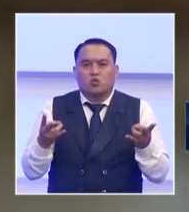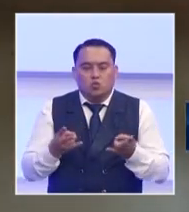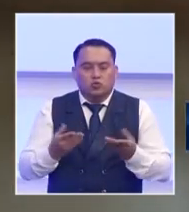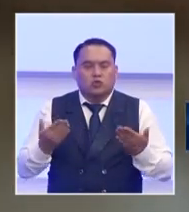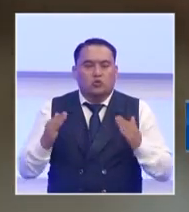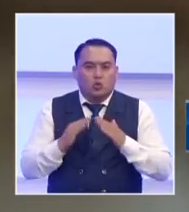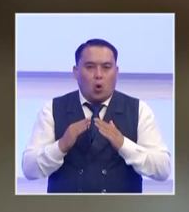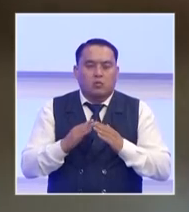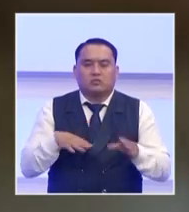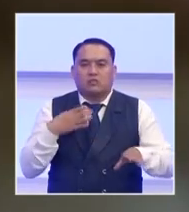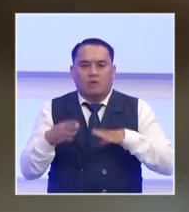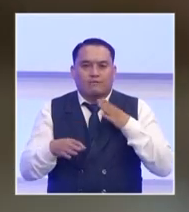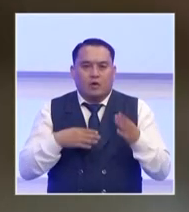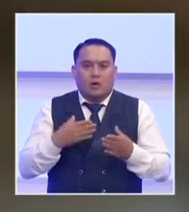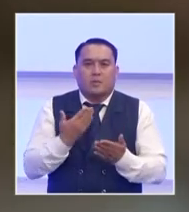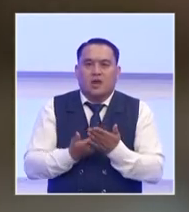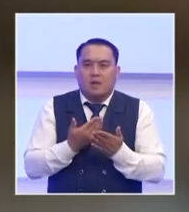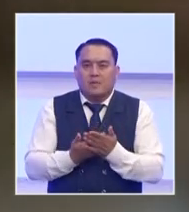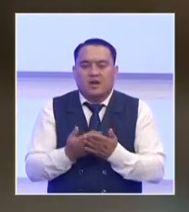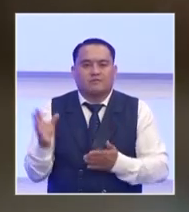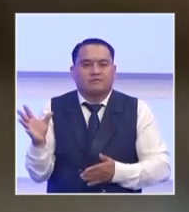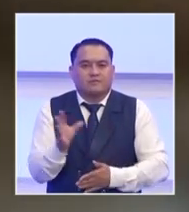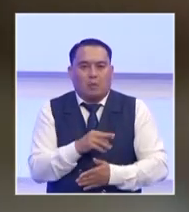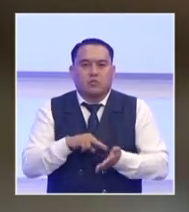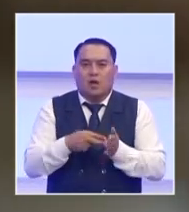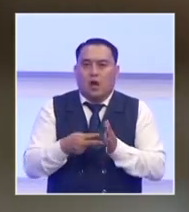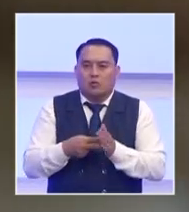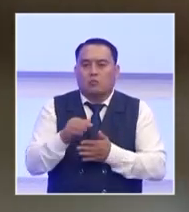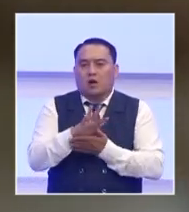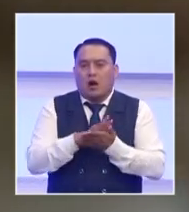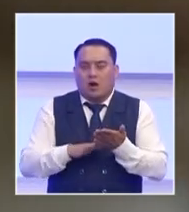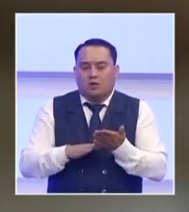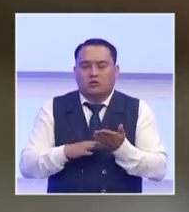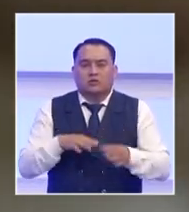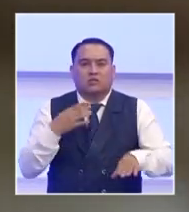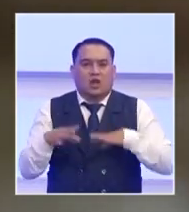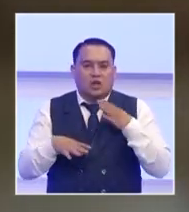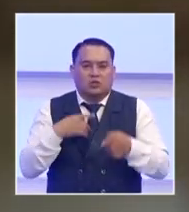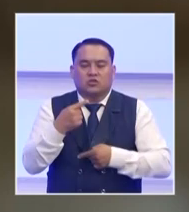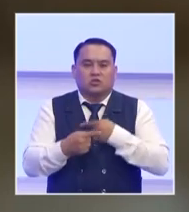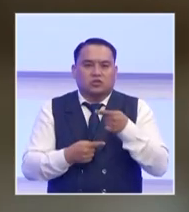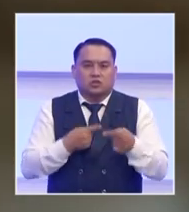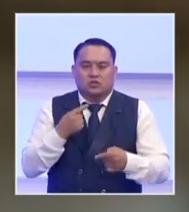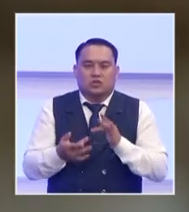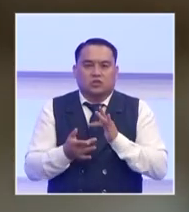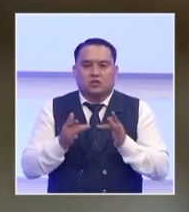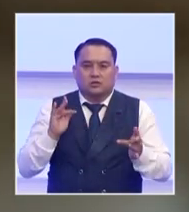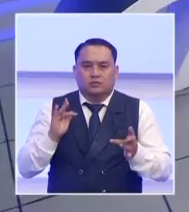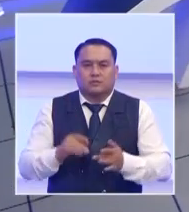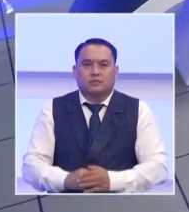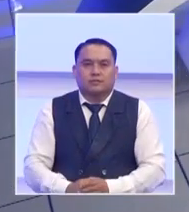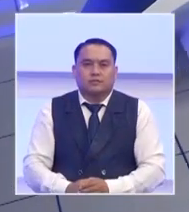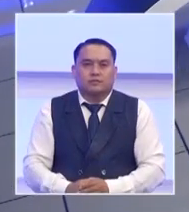проявлять силу воли и быть примером для окружающих планирую и дальше продолжать онлайн тренировки через социальные сети